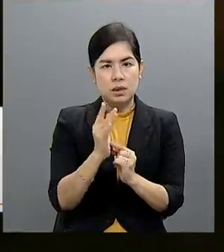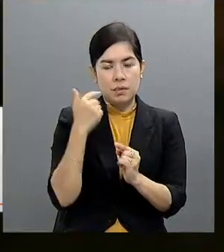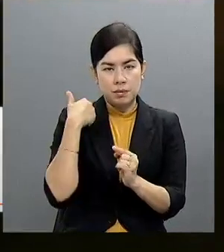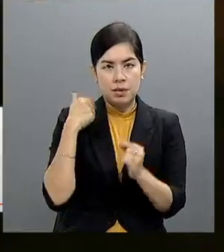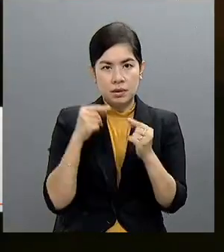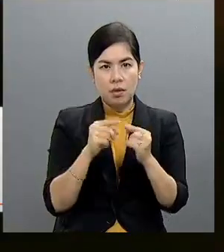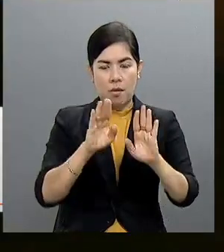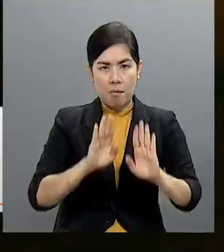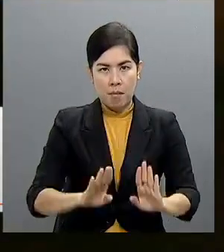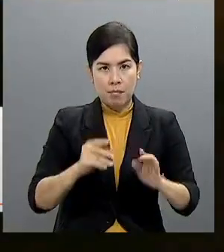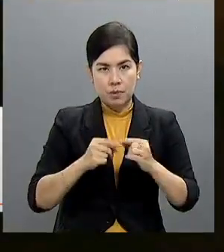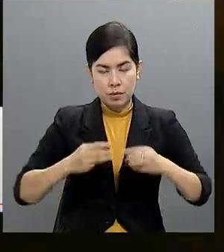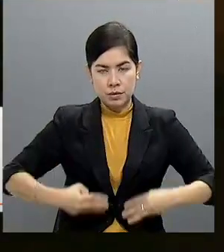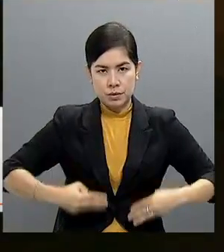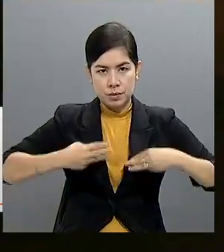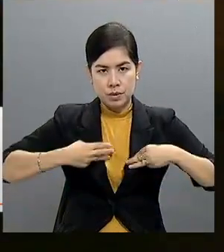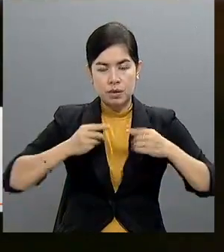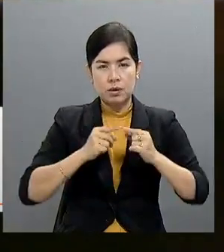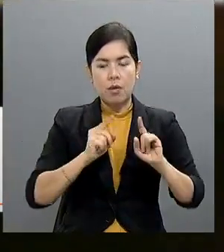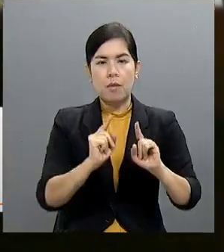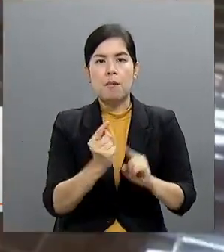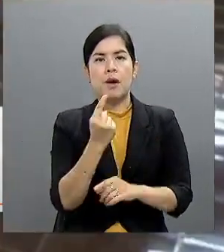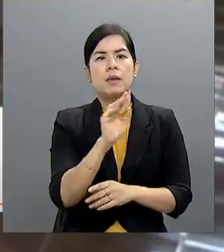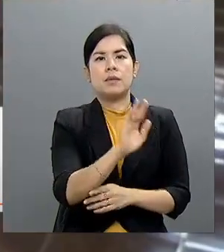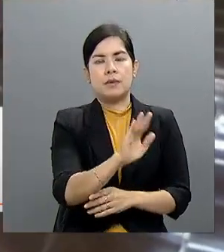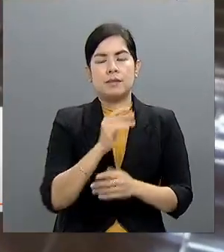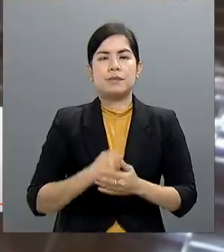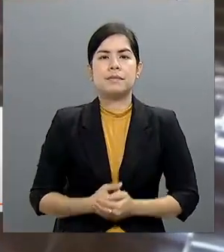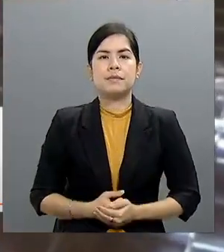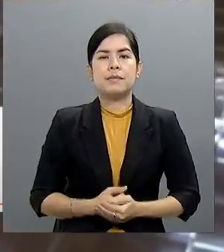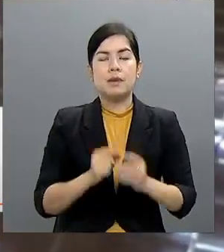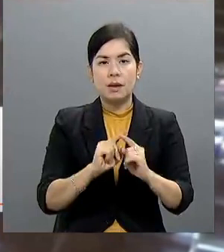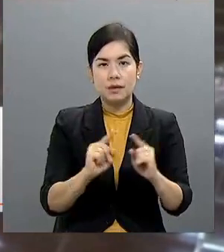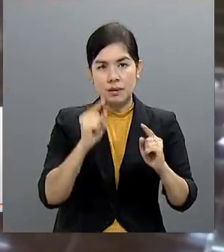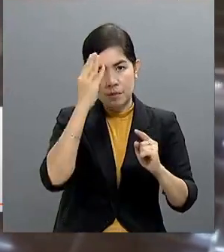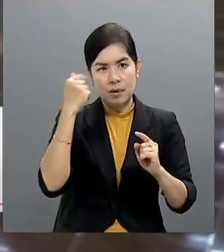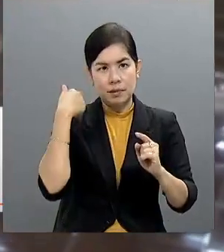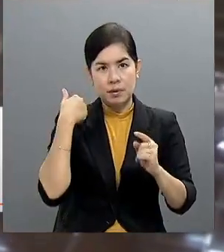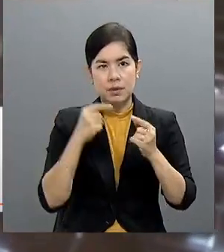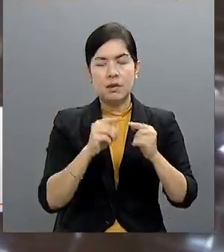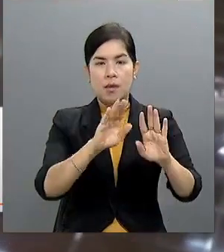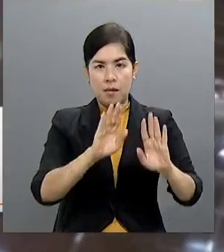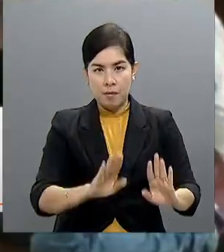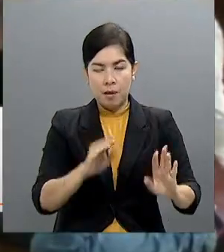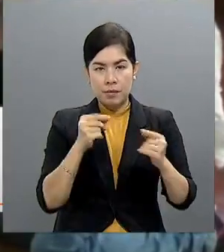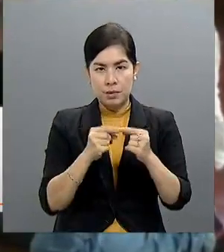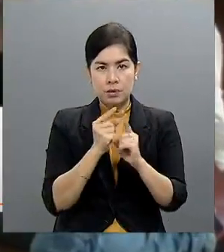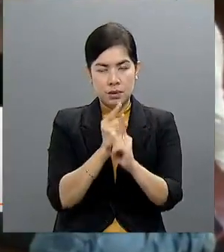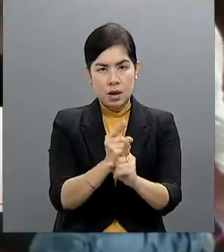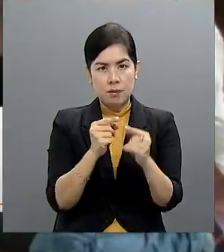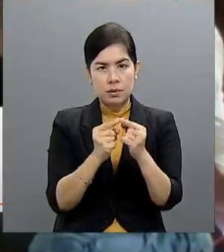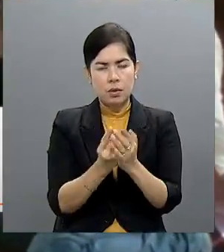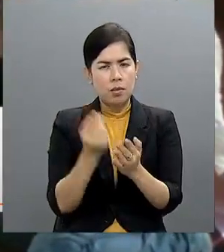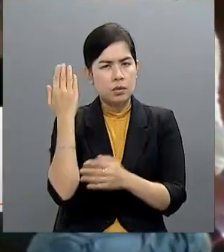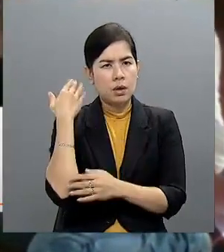รูปแบบใหม่หรือ New Normal แทนนะคะแต่ก็ยังคงไว้ซึ่งการสืบสานวัฒนธรรมประเพณีอันดีง